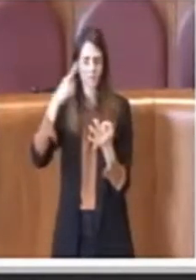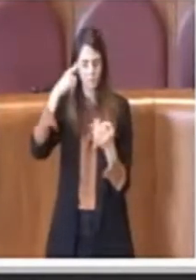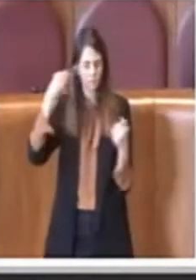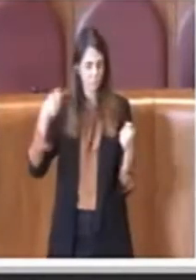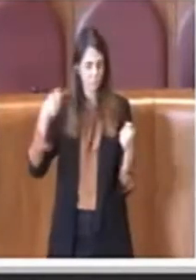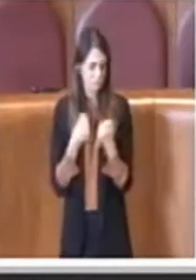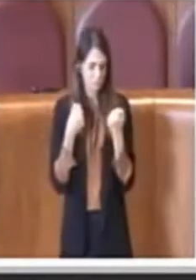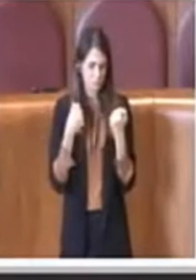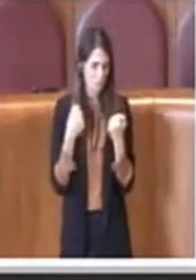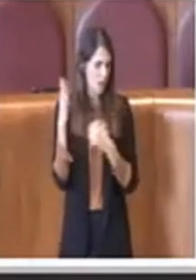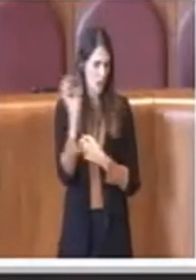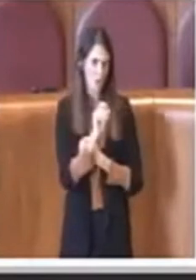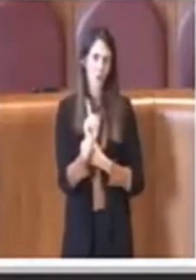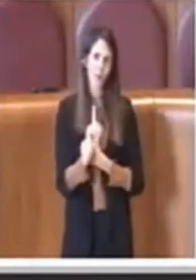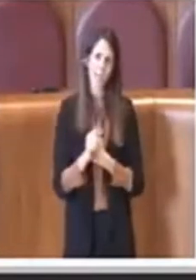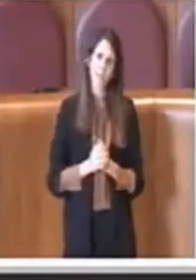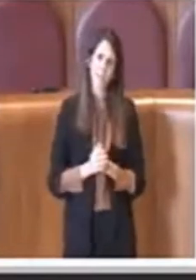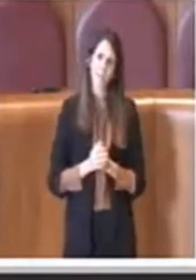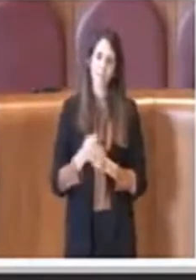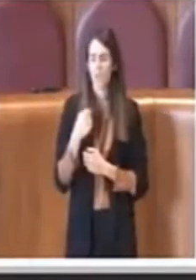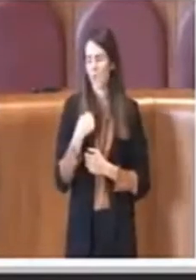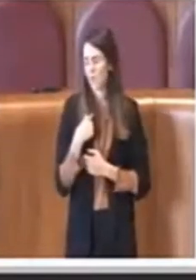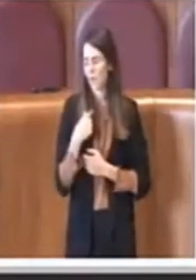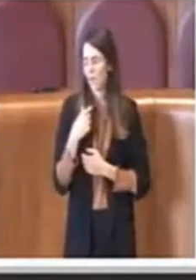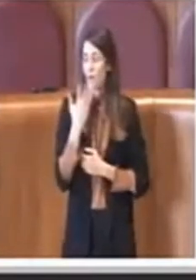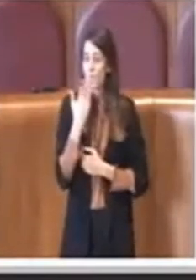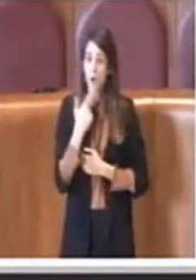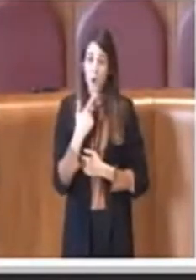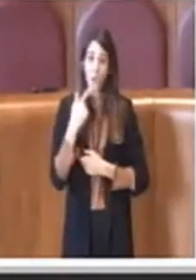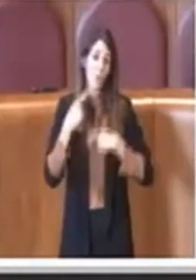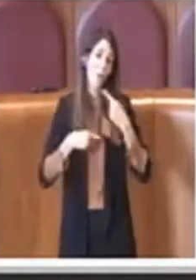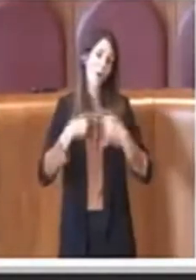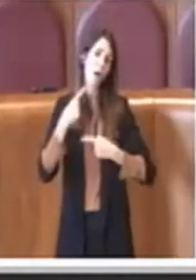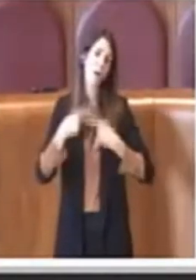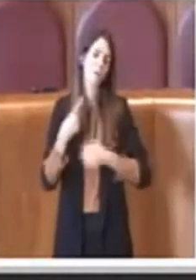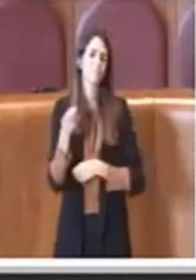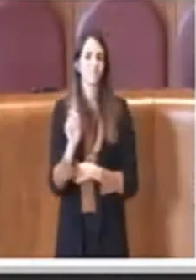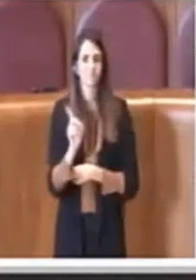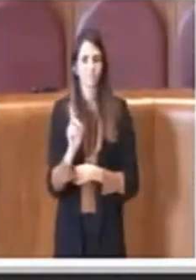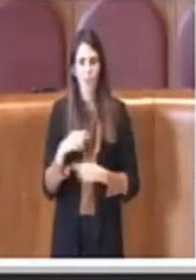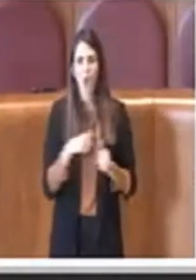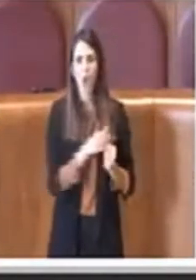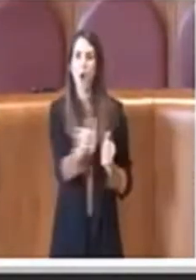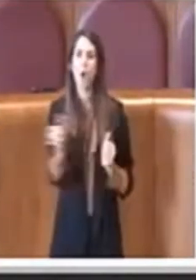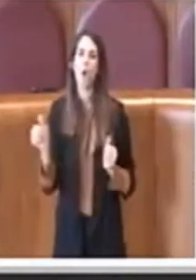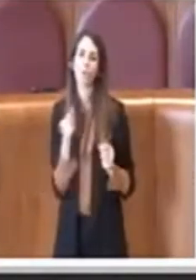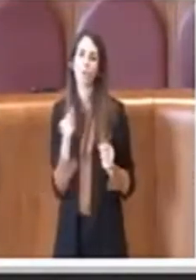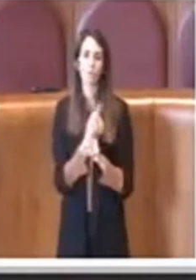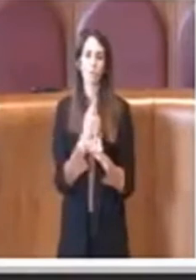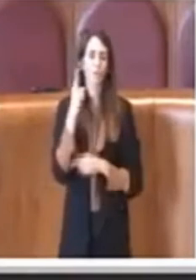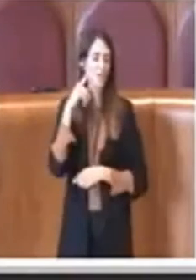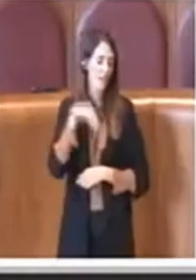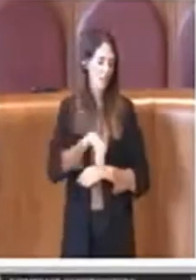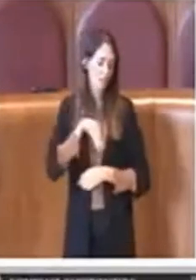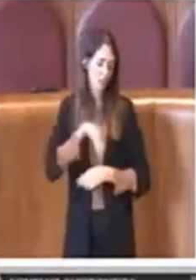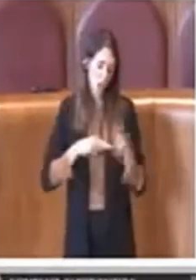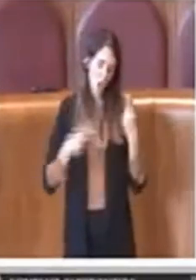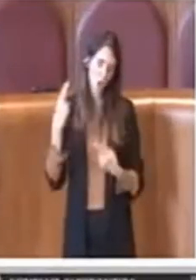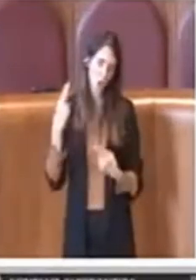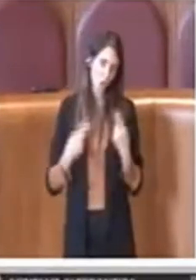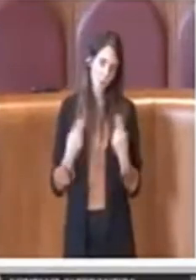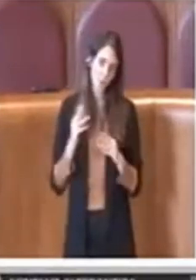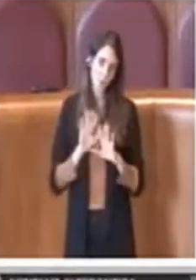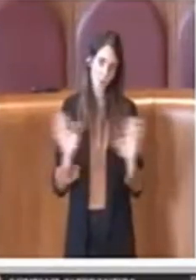ma mi tengo la mia perplessità poi ognuno farà i conti con se stesso con con gli altri non lo